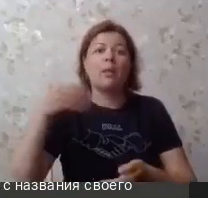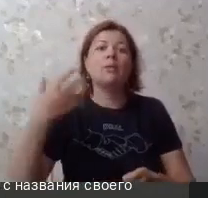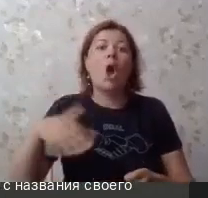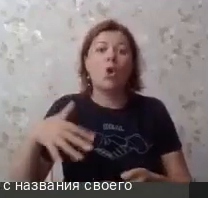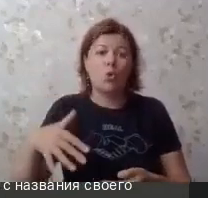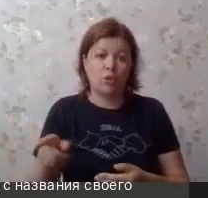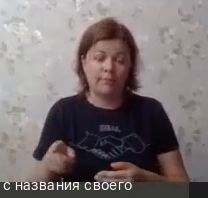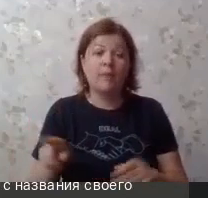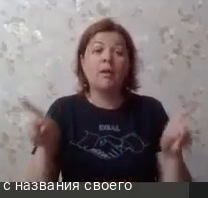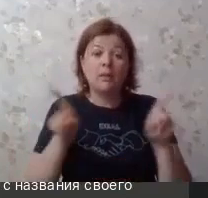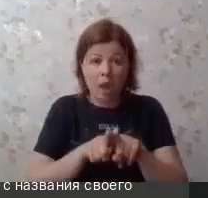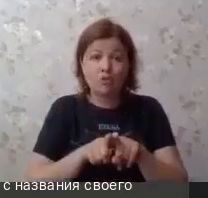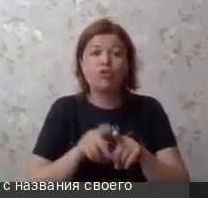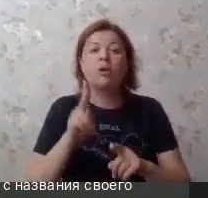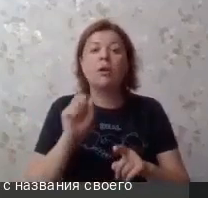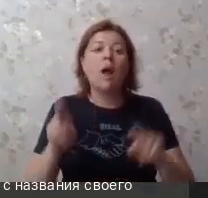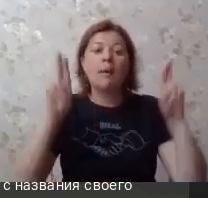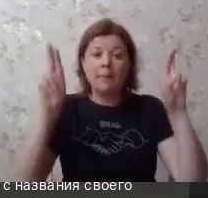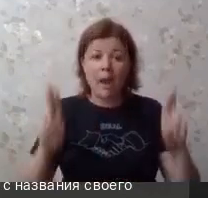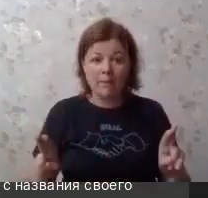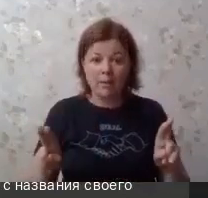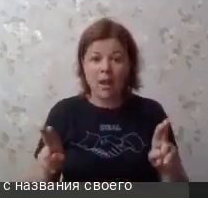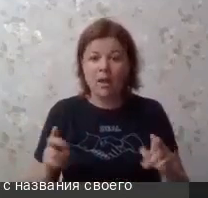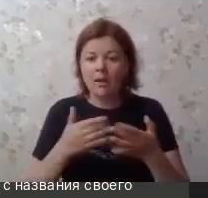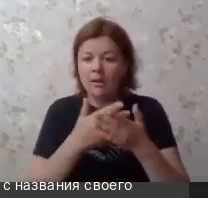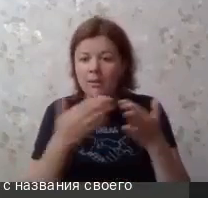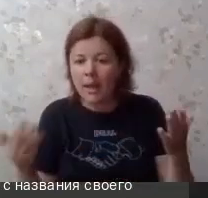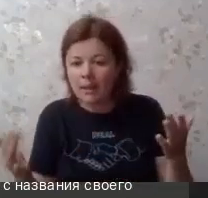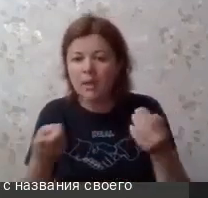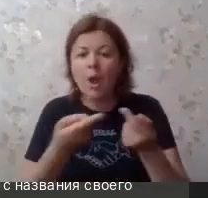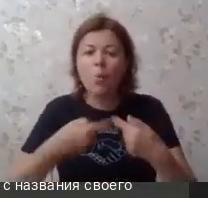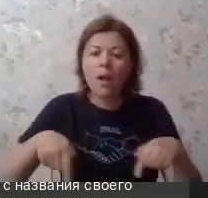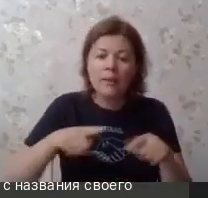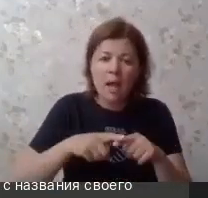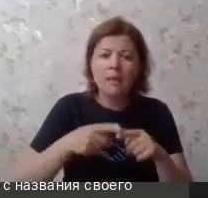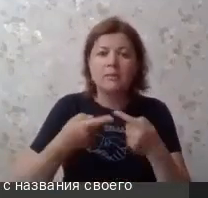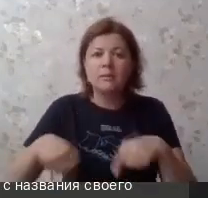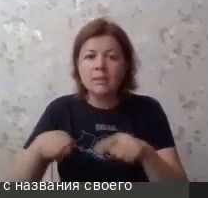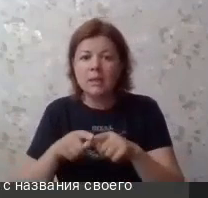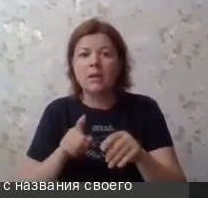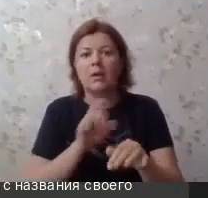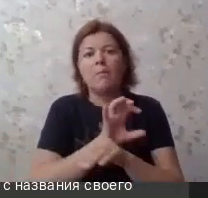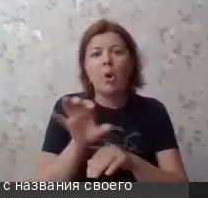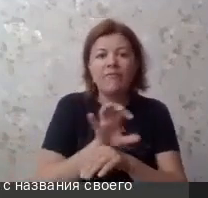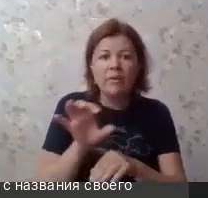Также, как правило, некоторые организации, да, производители или дилеры